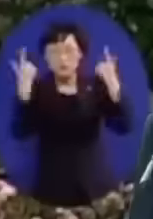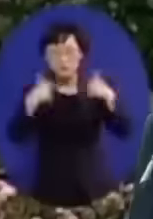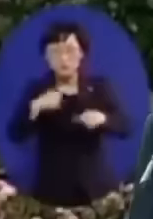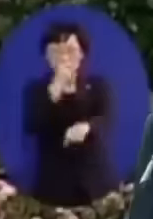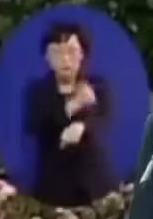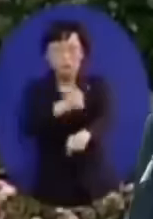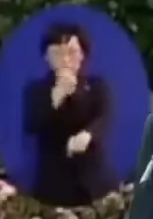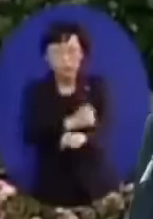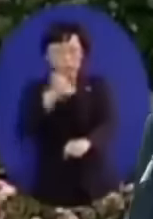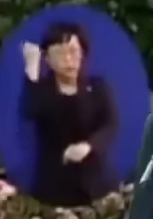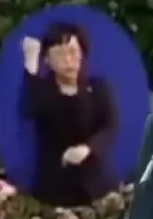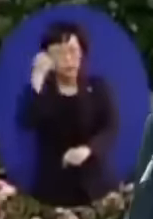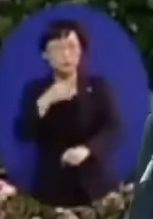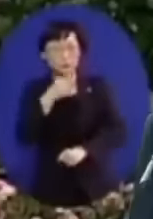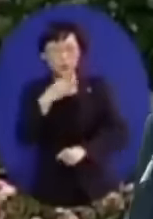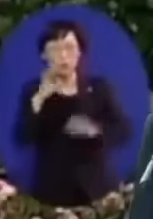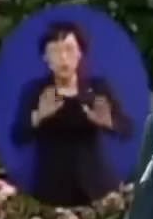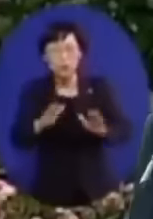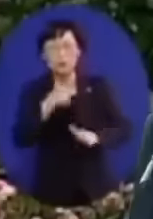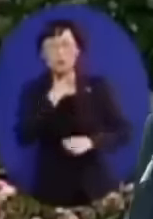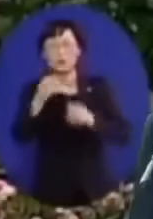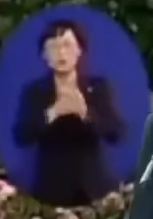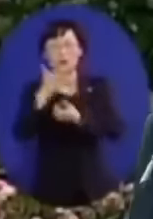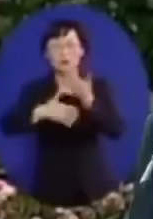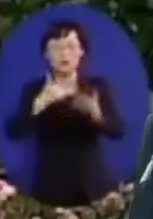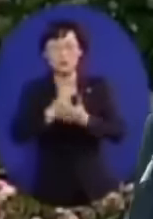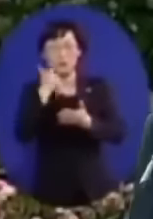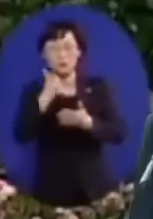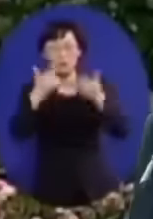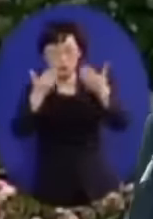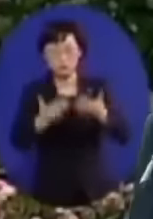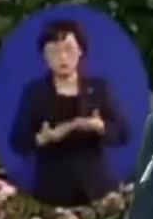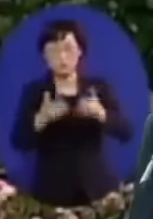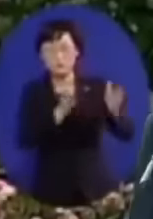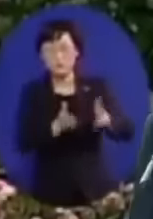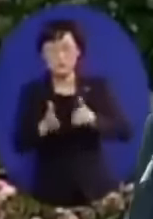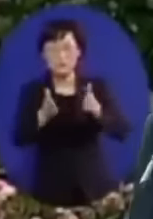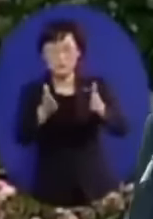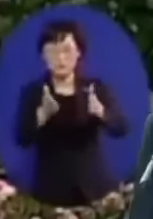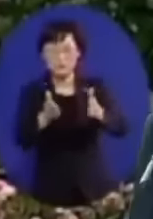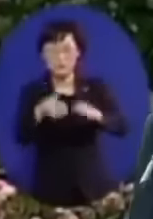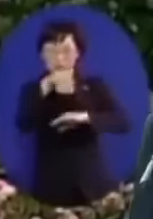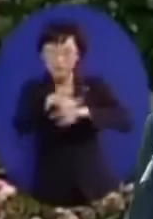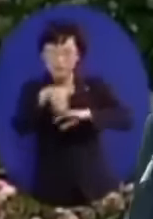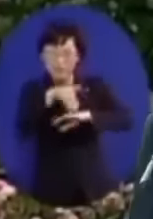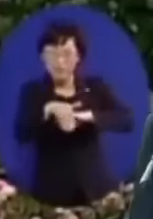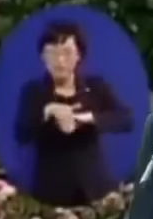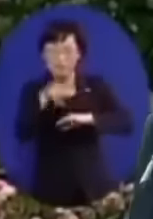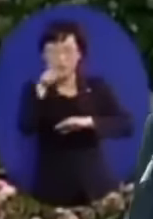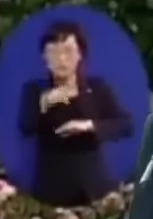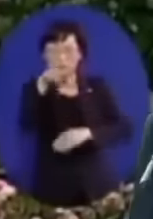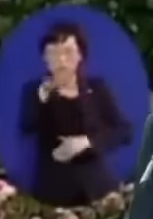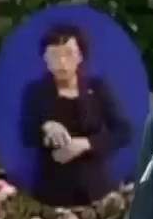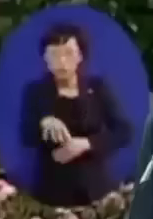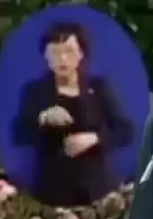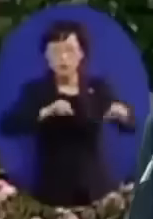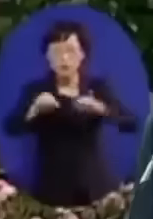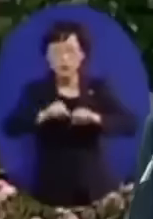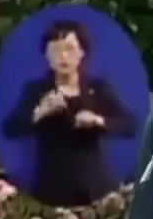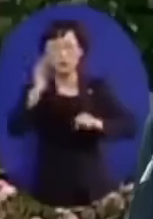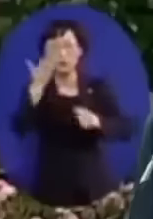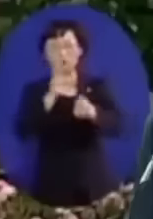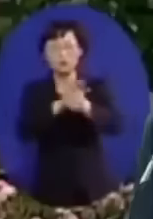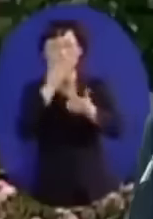하는데 오늘 원하오니 아버지 하나님이 주신 길을 기억하고 이 길로 행하게